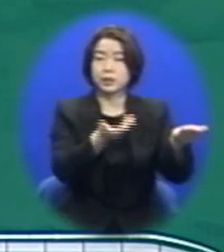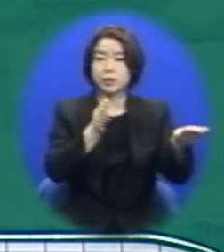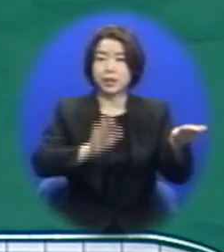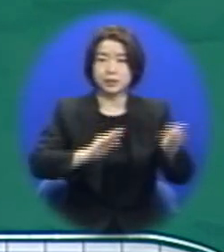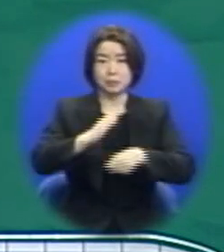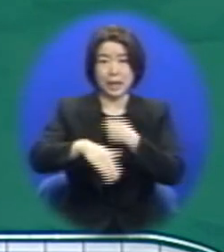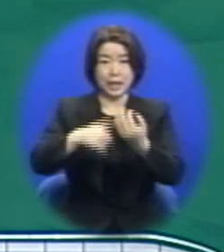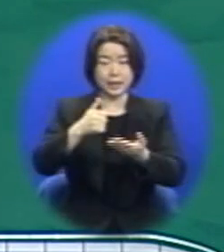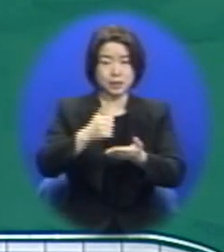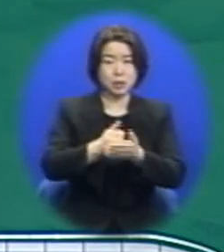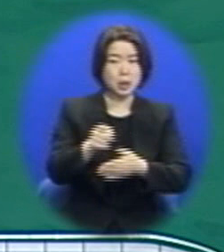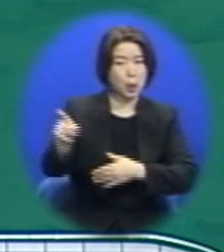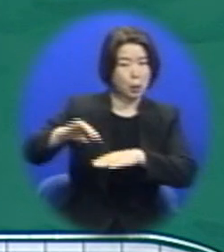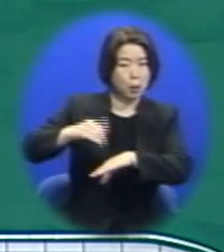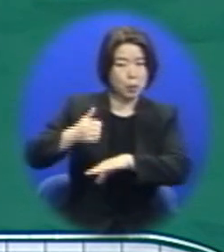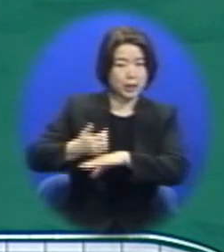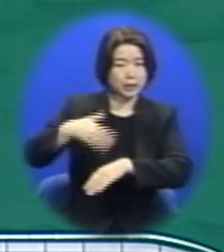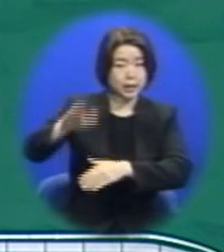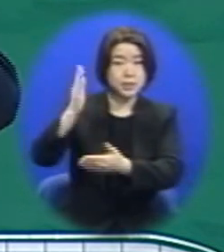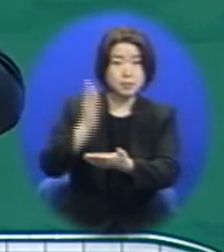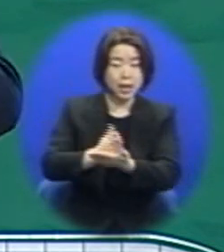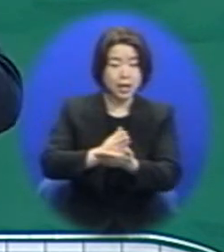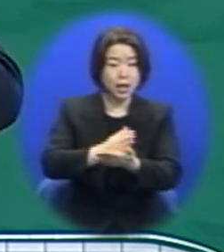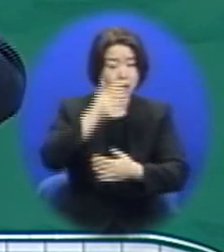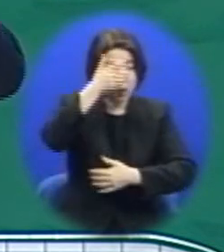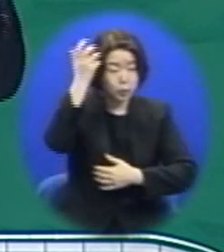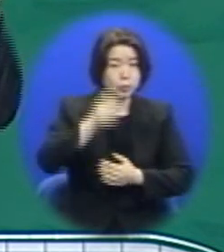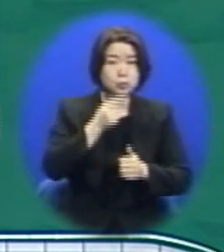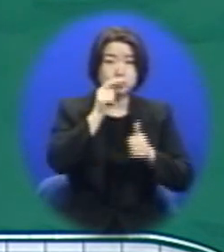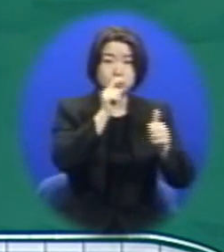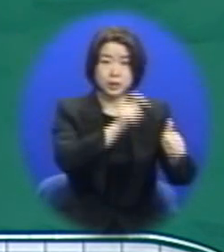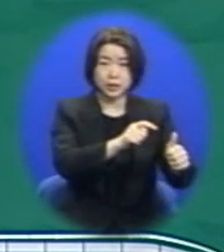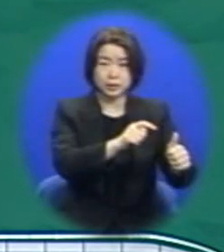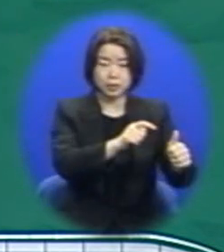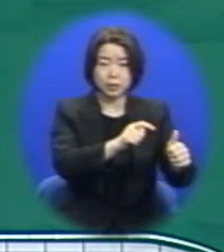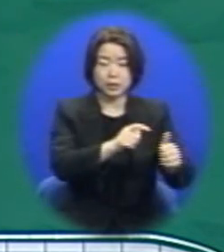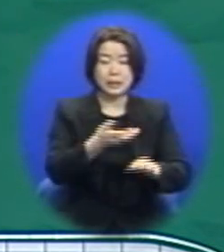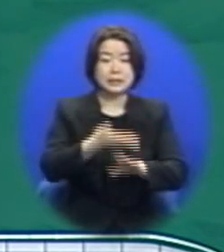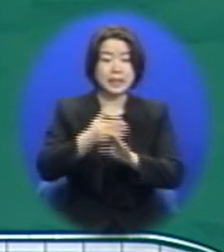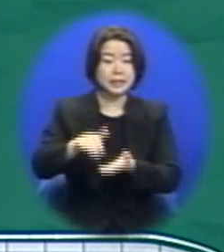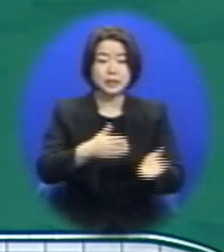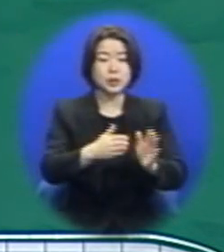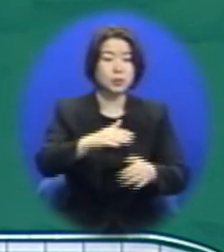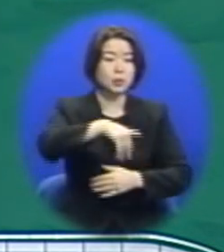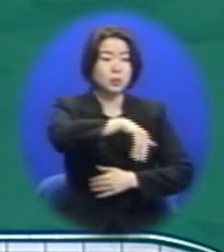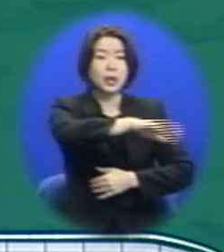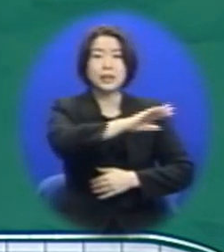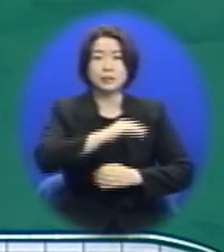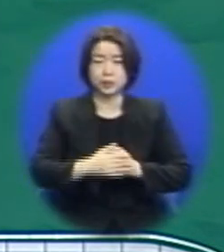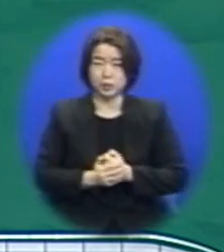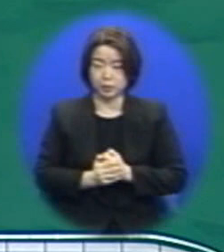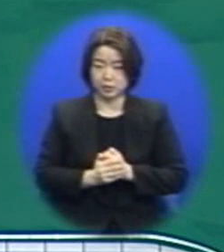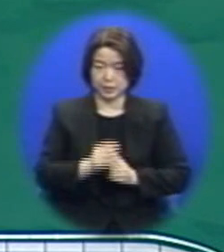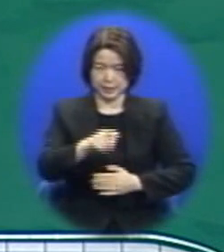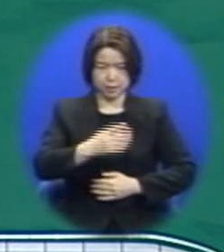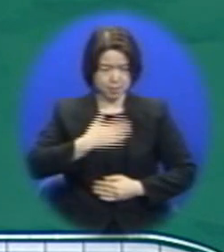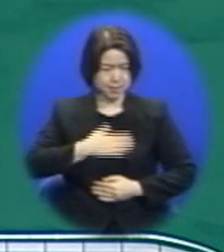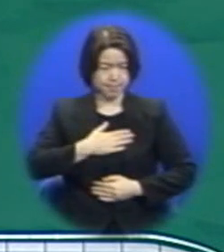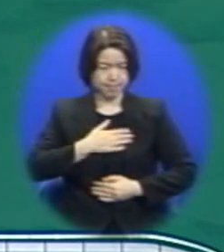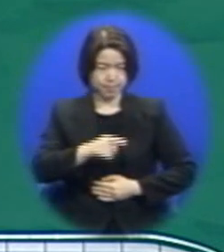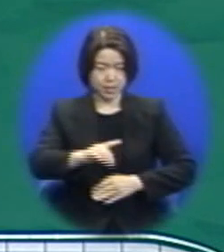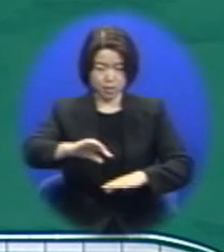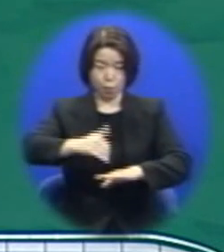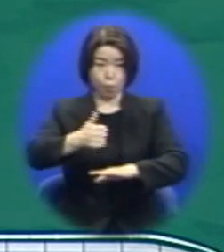가지 마라 하는 말씀을 주셔서 다른 길로 고국으로 돌아가 버렸습니다. 그걸 알고 헤롯이